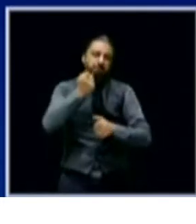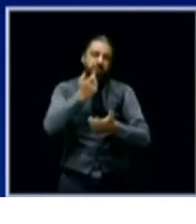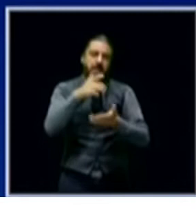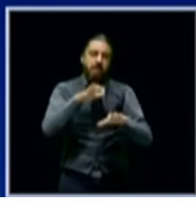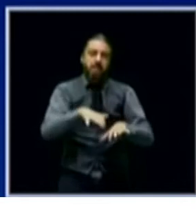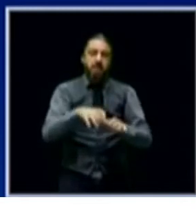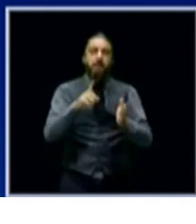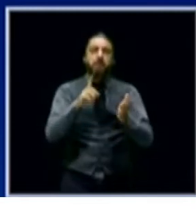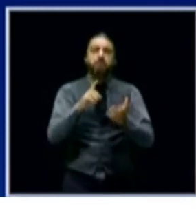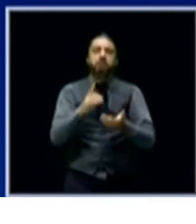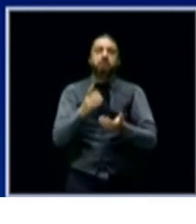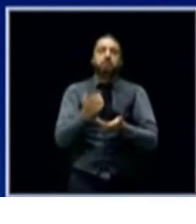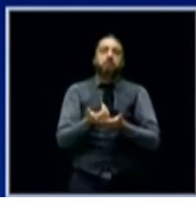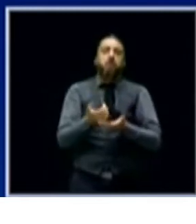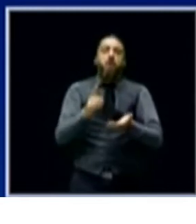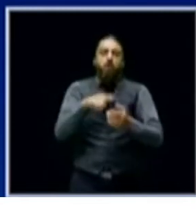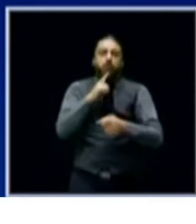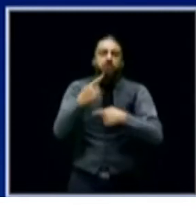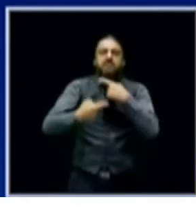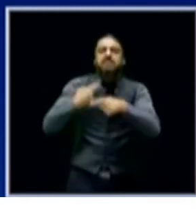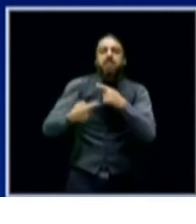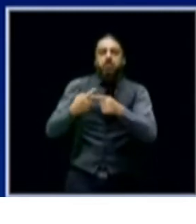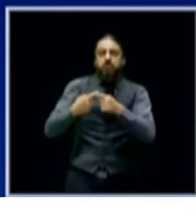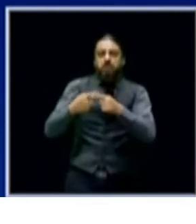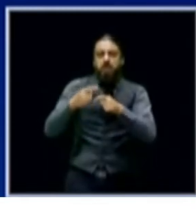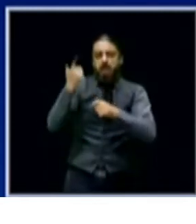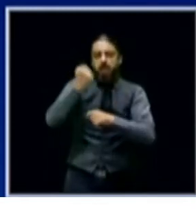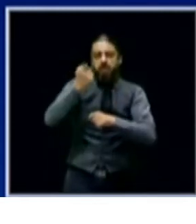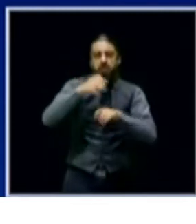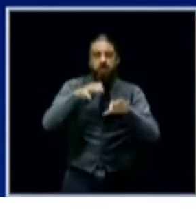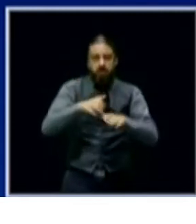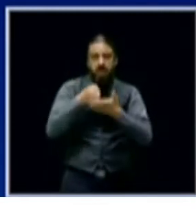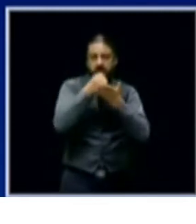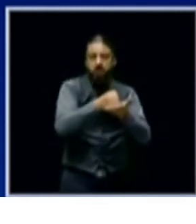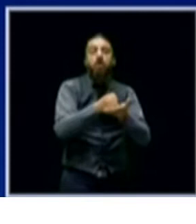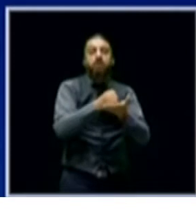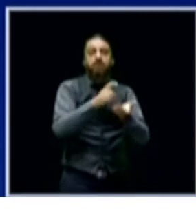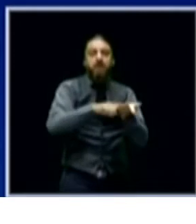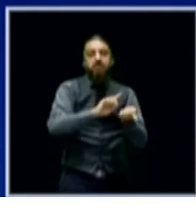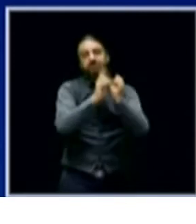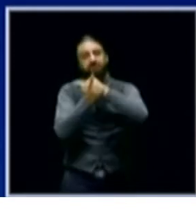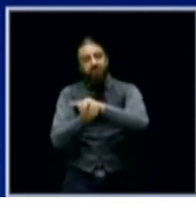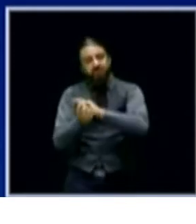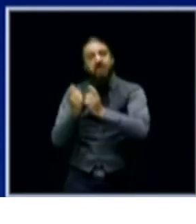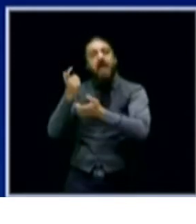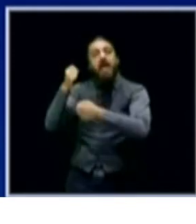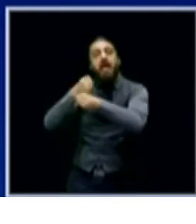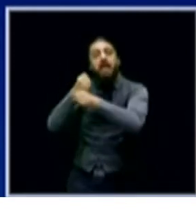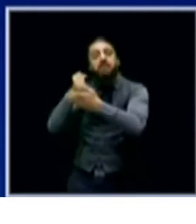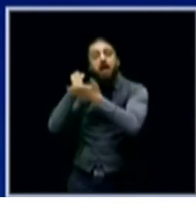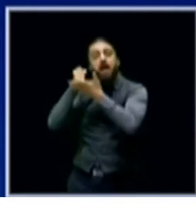μέσα από το γνωστό τρόπο που το κάνουμε, στην επιδότηση της εργασίας. Και για πρώτη